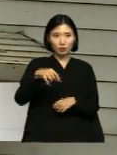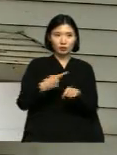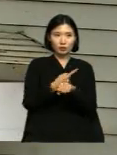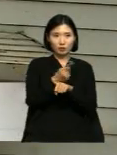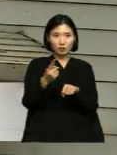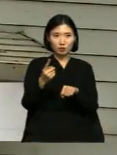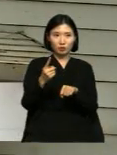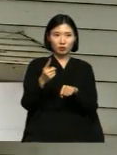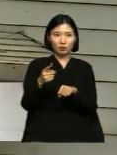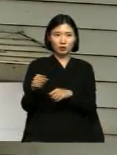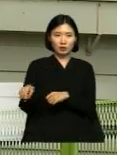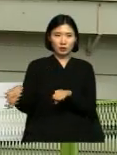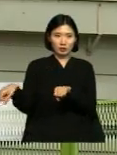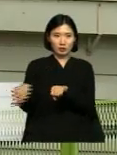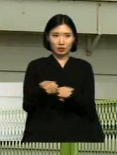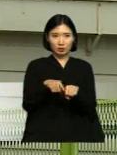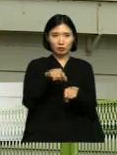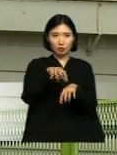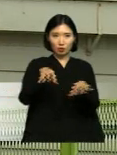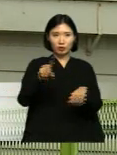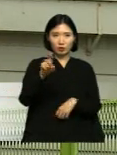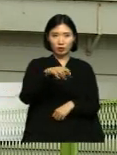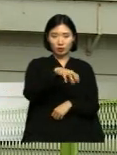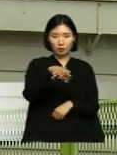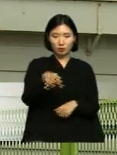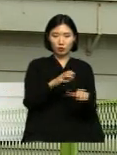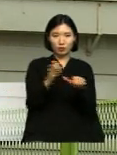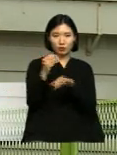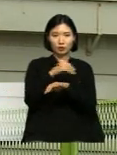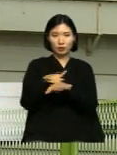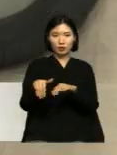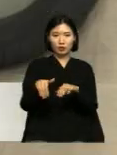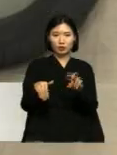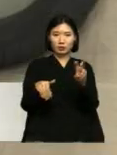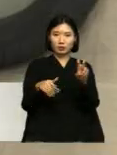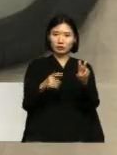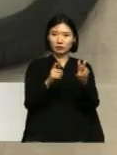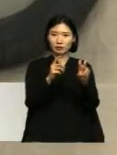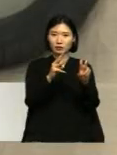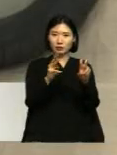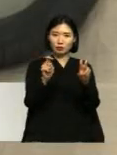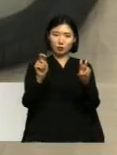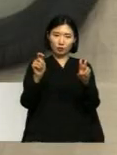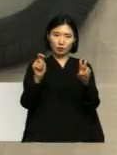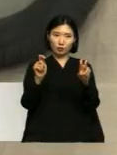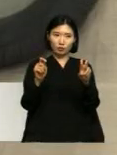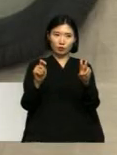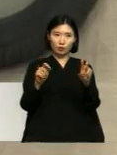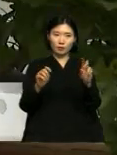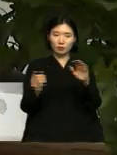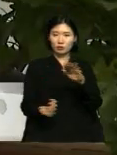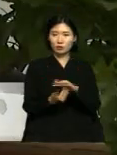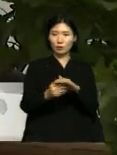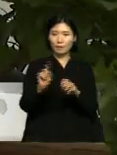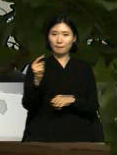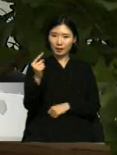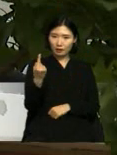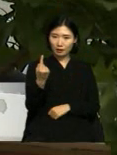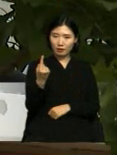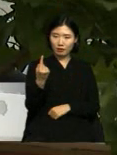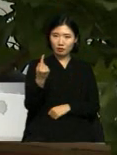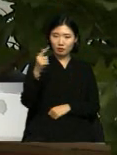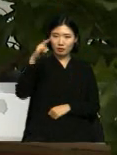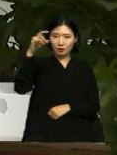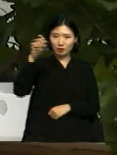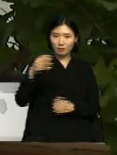구장의 지붕을 활용하는 방안을 추진하고 있습니다 적게는 20키로 아 특급 에서 많게는 100키로 아 특급으로 여주 0 태양광